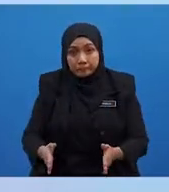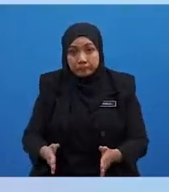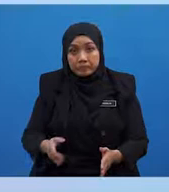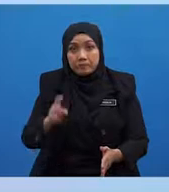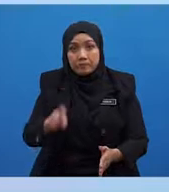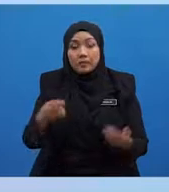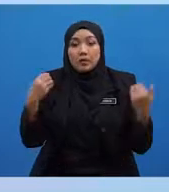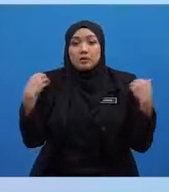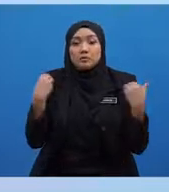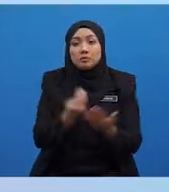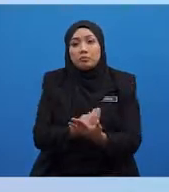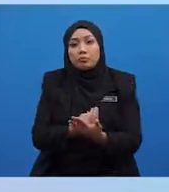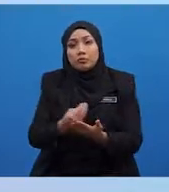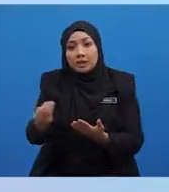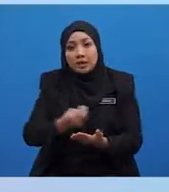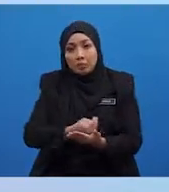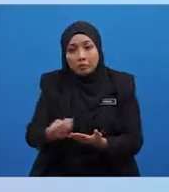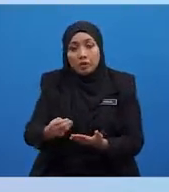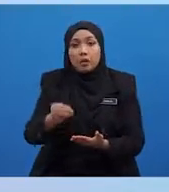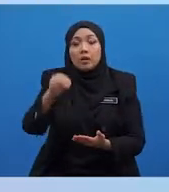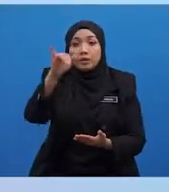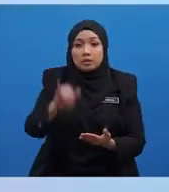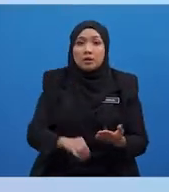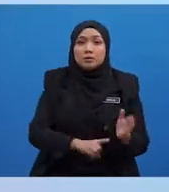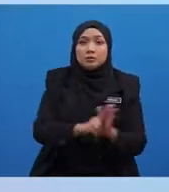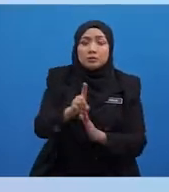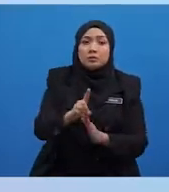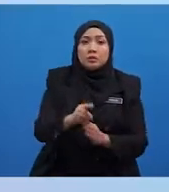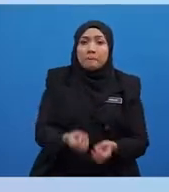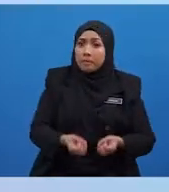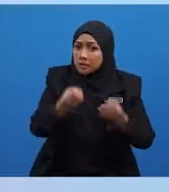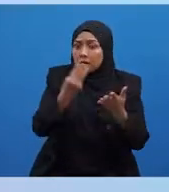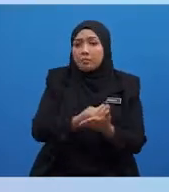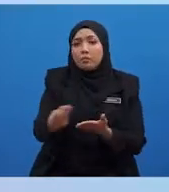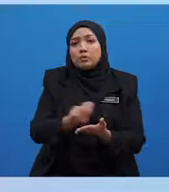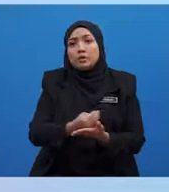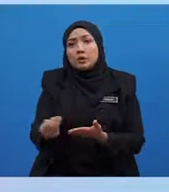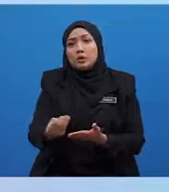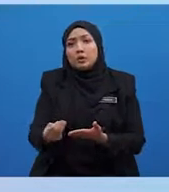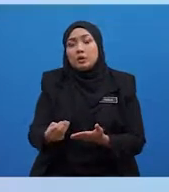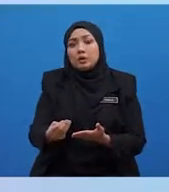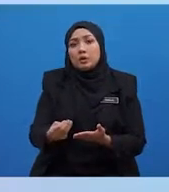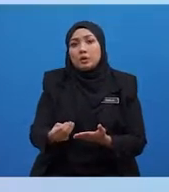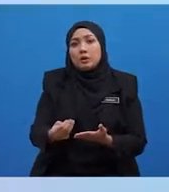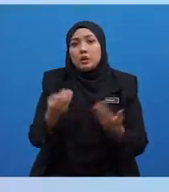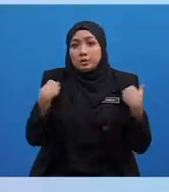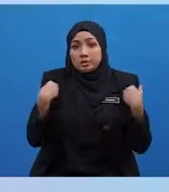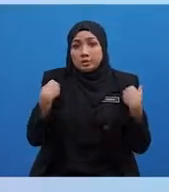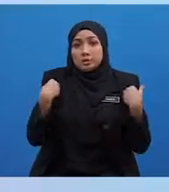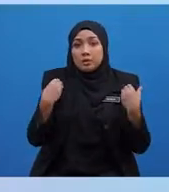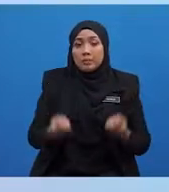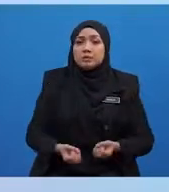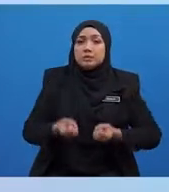tempat pemasaran. Semakin banyak modal yang ada, semakin banyak tempat pemasaran yang boleh dipilih